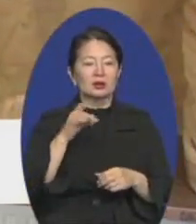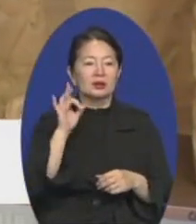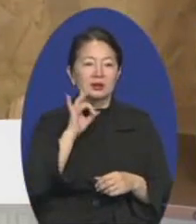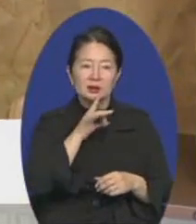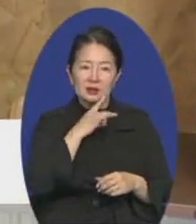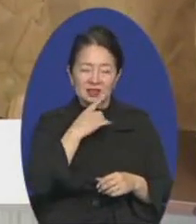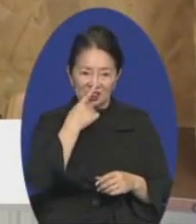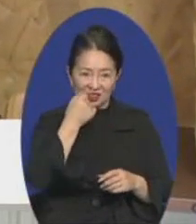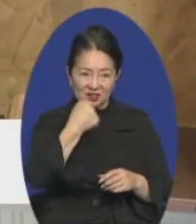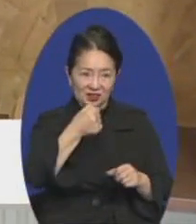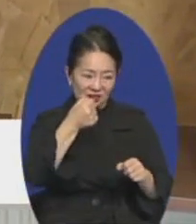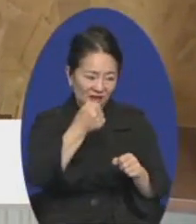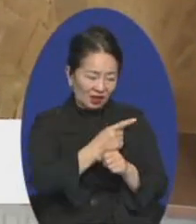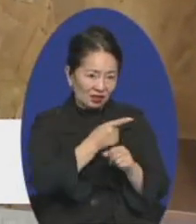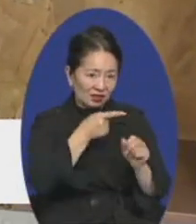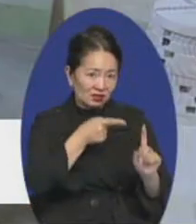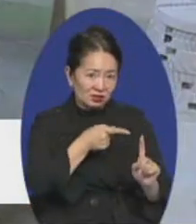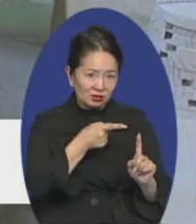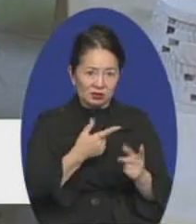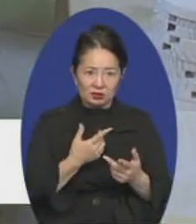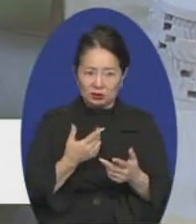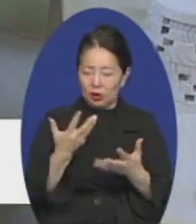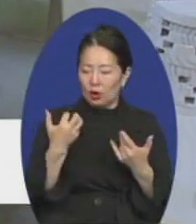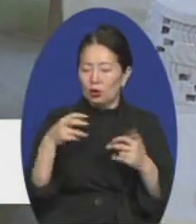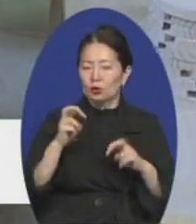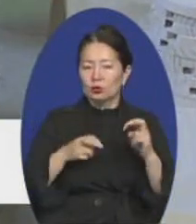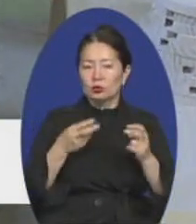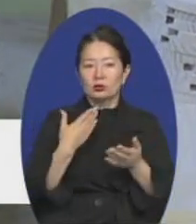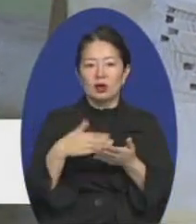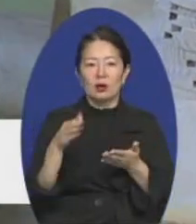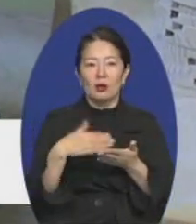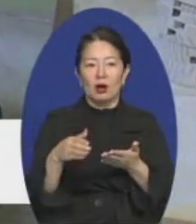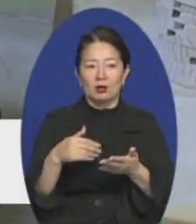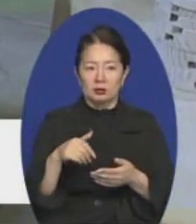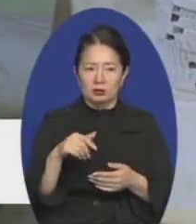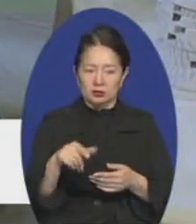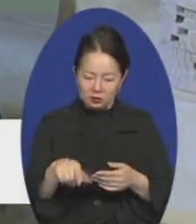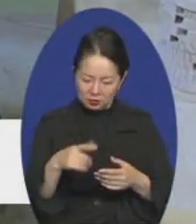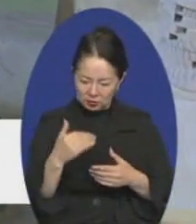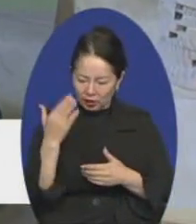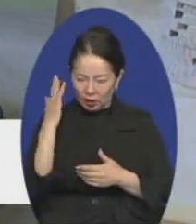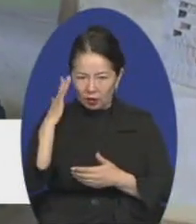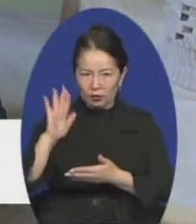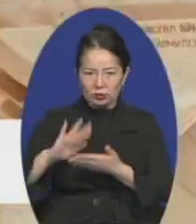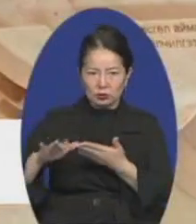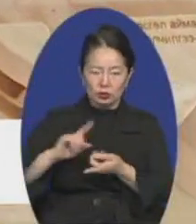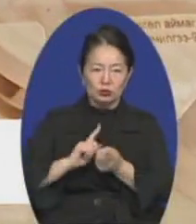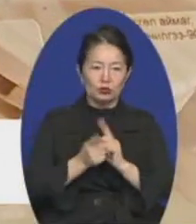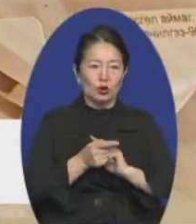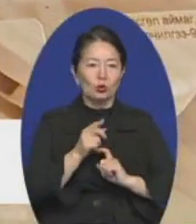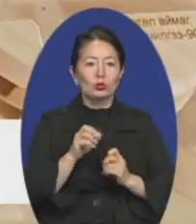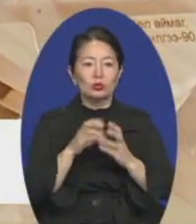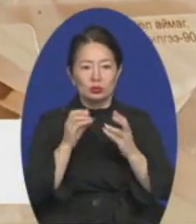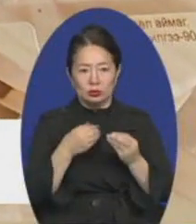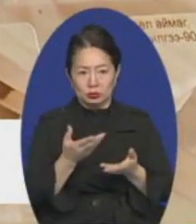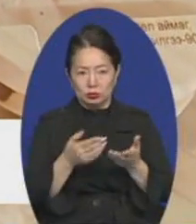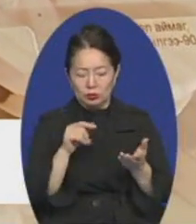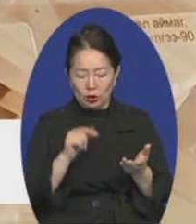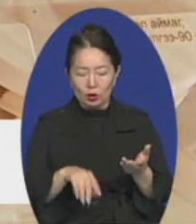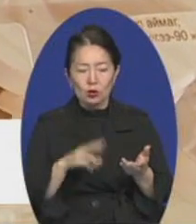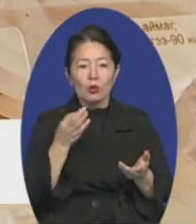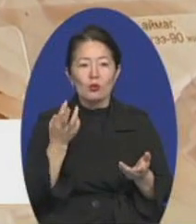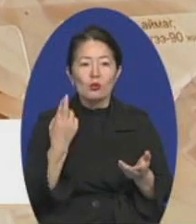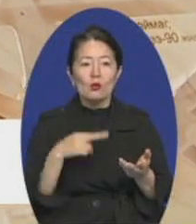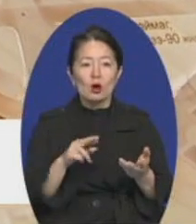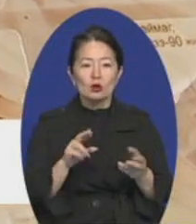Хятадаас захиалж авдаг байсан учраас олон тоогоор үйлдвэрлэж зах зээлд нийлүүлсэн байна. Импортыг орлого бүтээгдэхүүн болсон гэсэн. Одоо ч модон